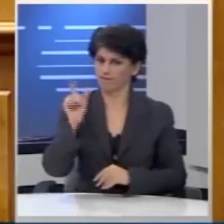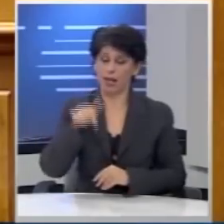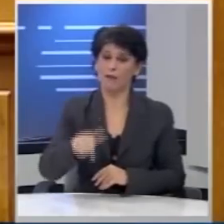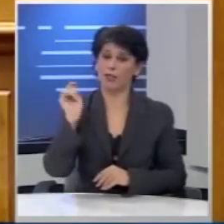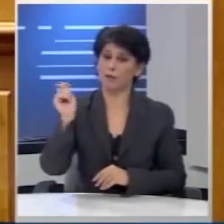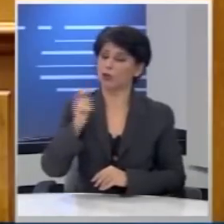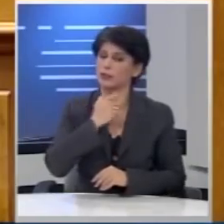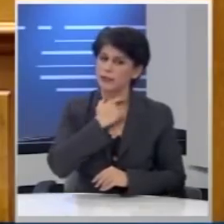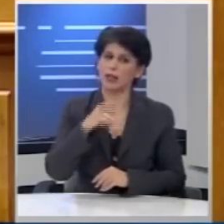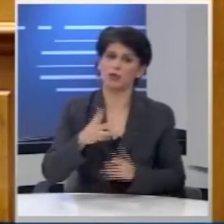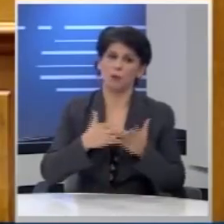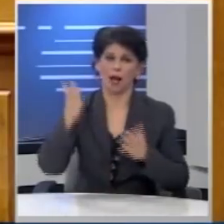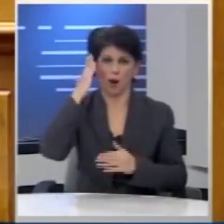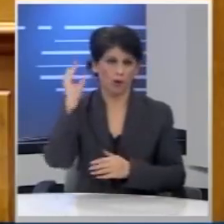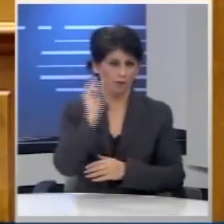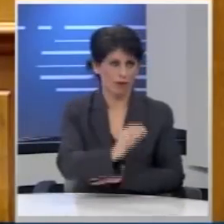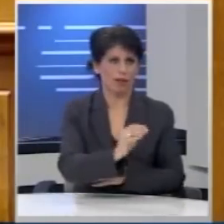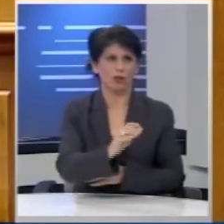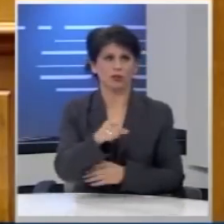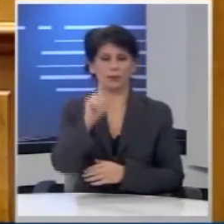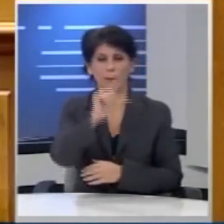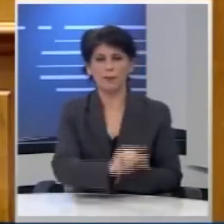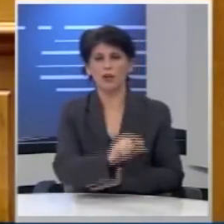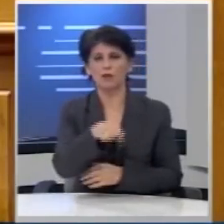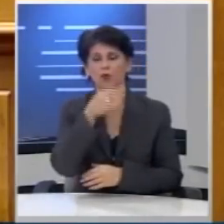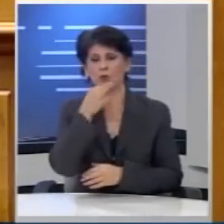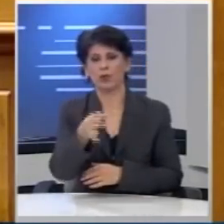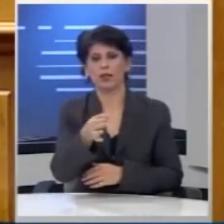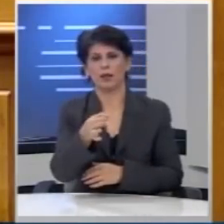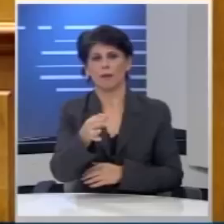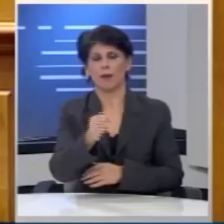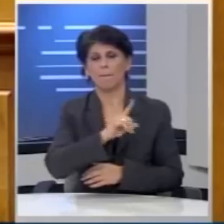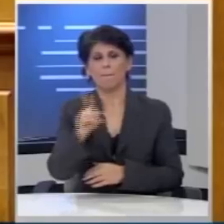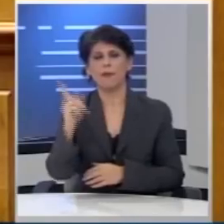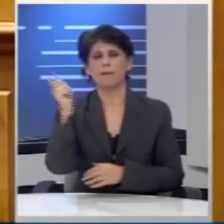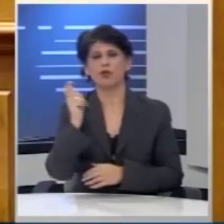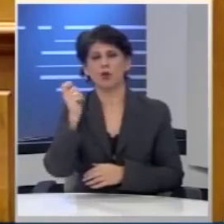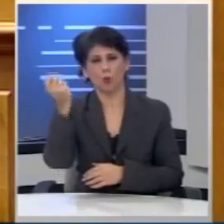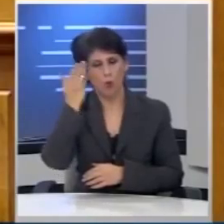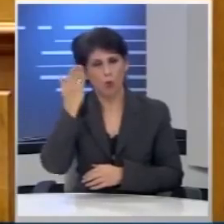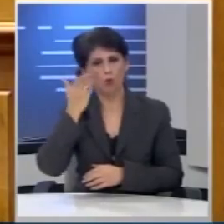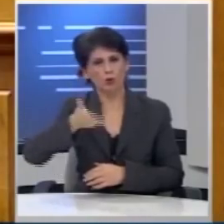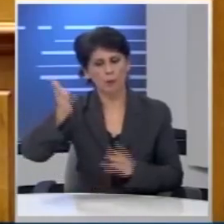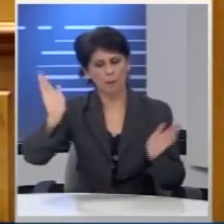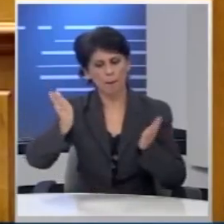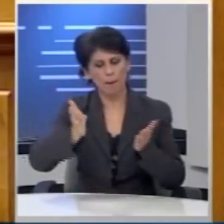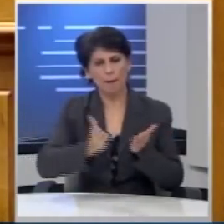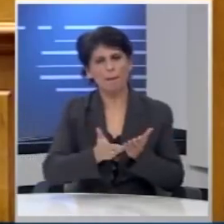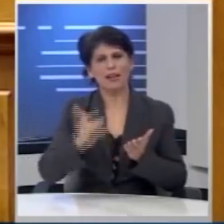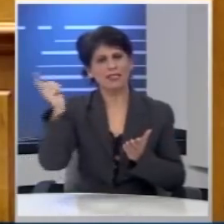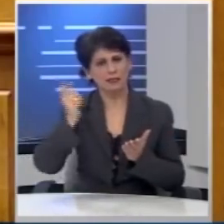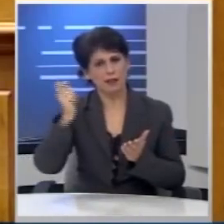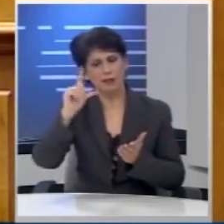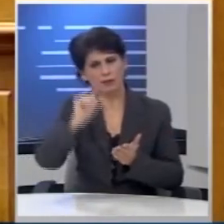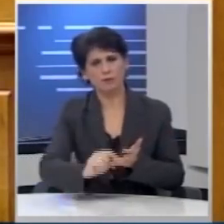την πολιτική χρειάζεται το μεγάλο κεφάλαιο, την μείωση του λεγόμενου μη μισθολογικού κόστους, το τσεκούρωμα συντάξεων,